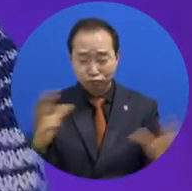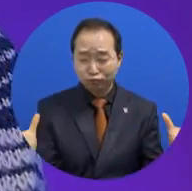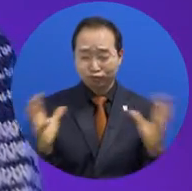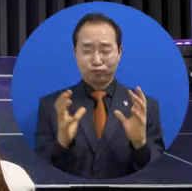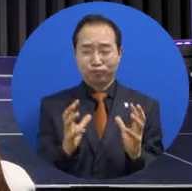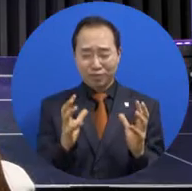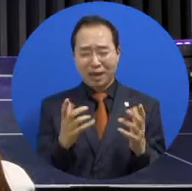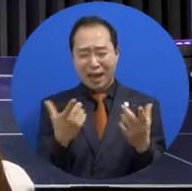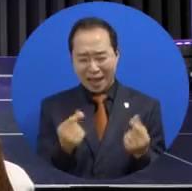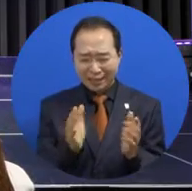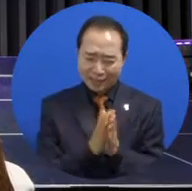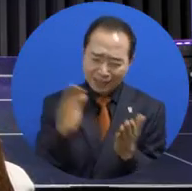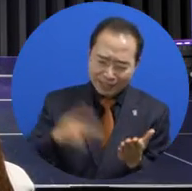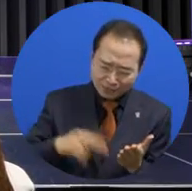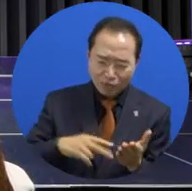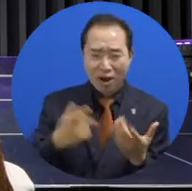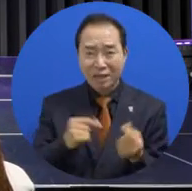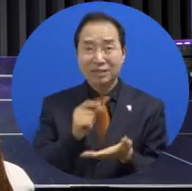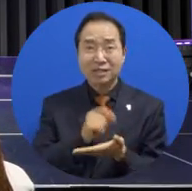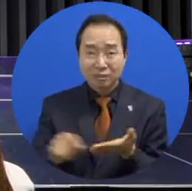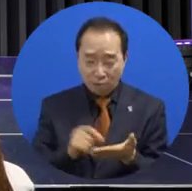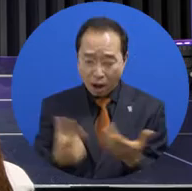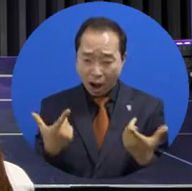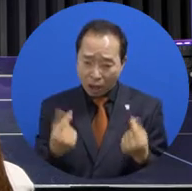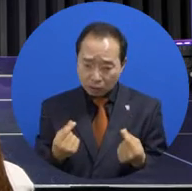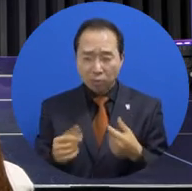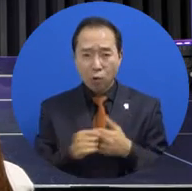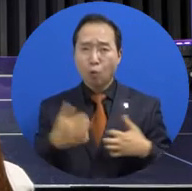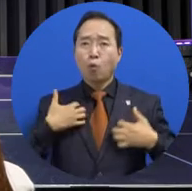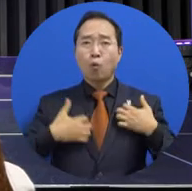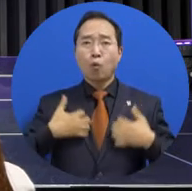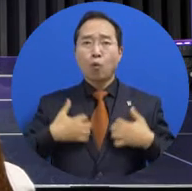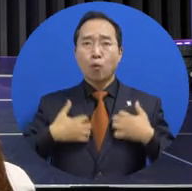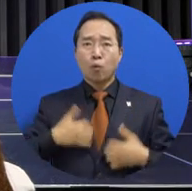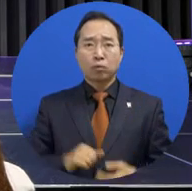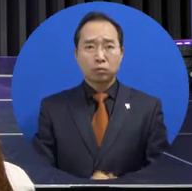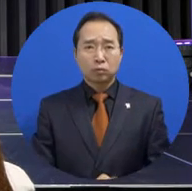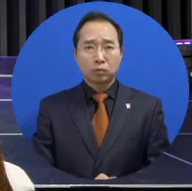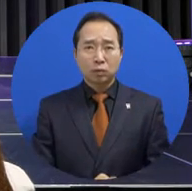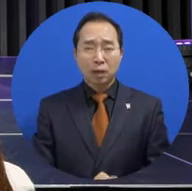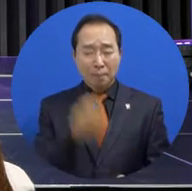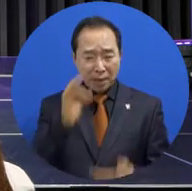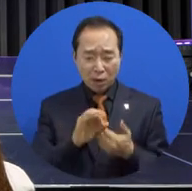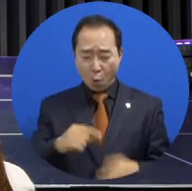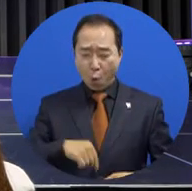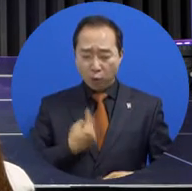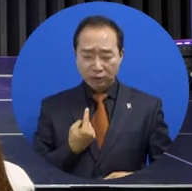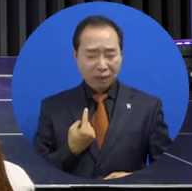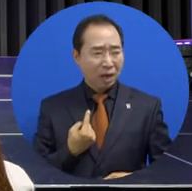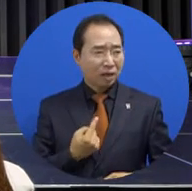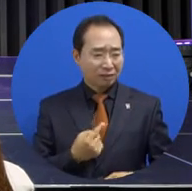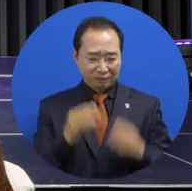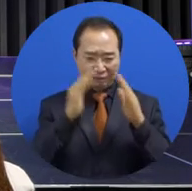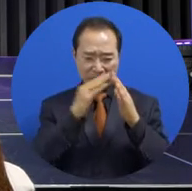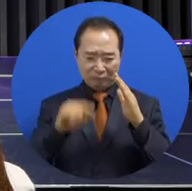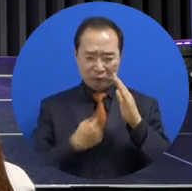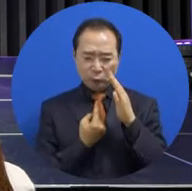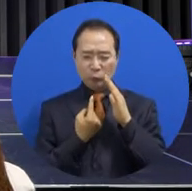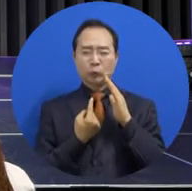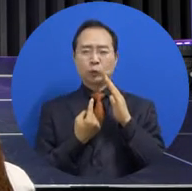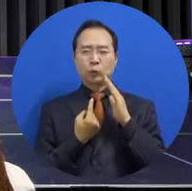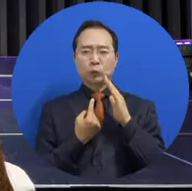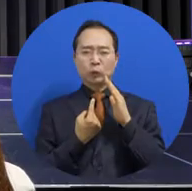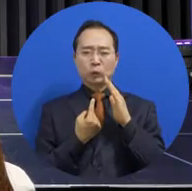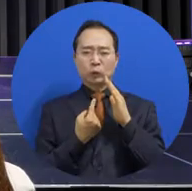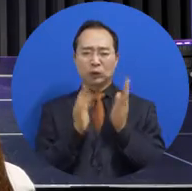모였어요. 모여서 같이 읽고 쓰게 되면 되게 재미가 있어요. 예, 혼자 집에서 이게 읽고